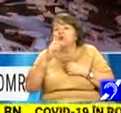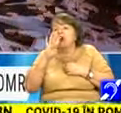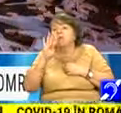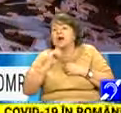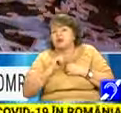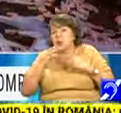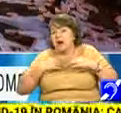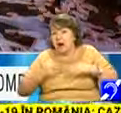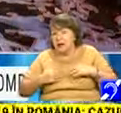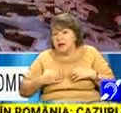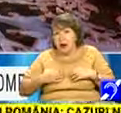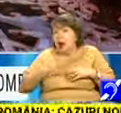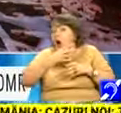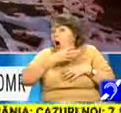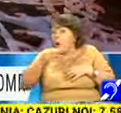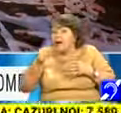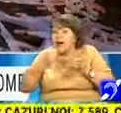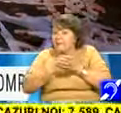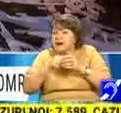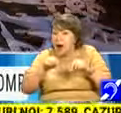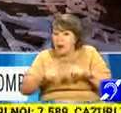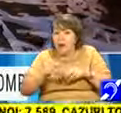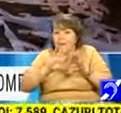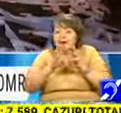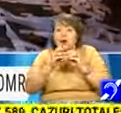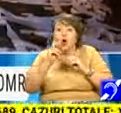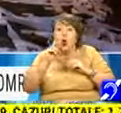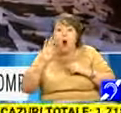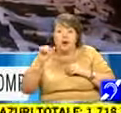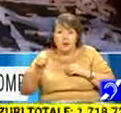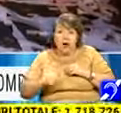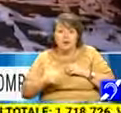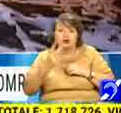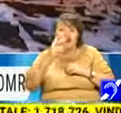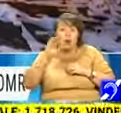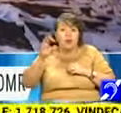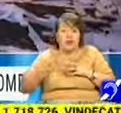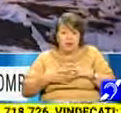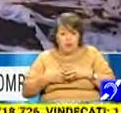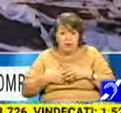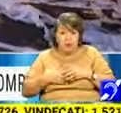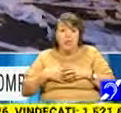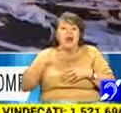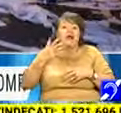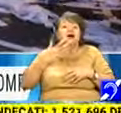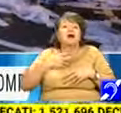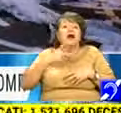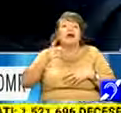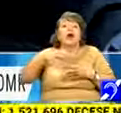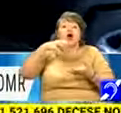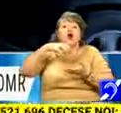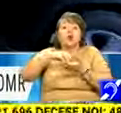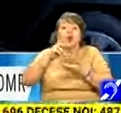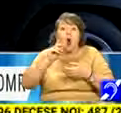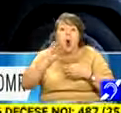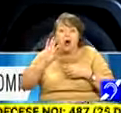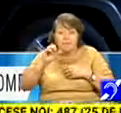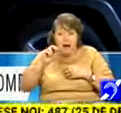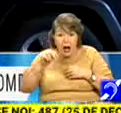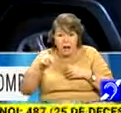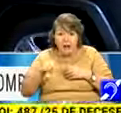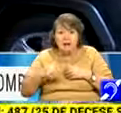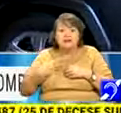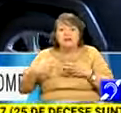acum peste 20 și este de așteptat ca până la finalul acestei negocieri gruparea Orban să contabilizeze aproximativ 30